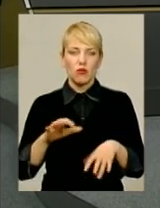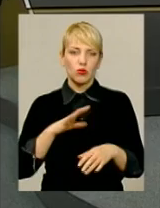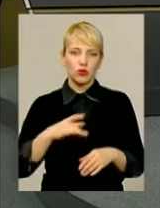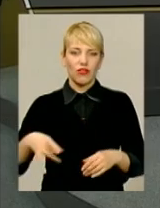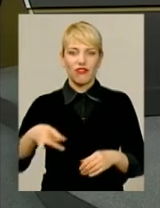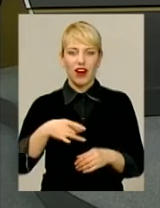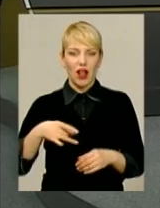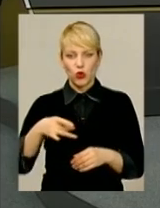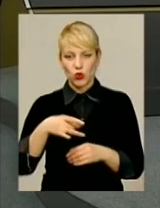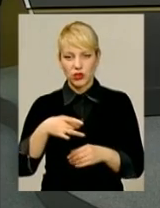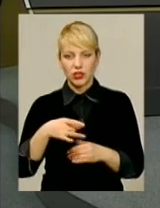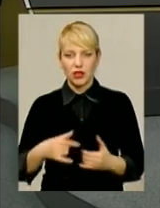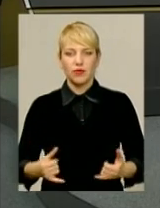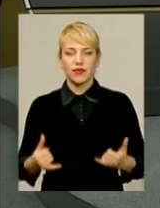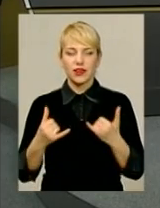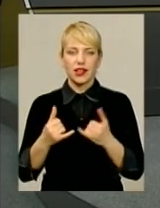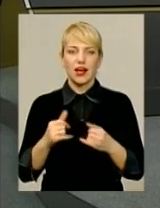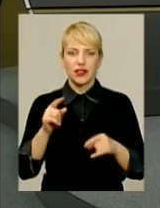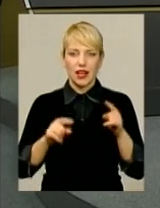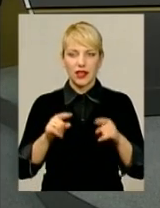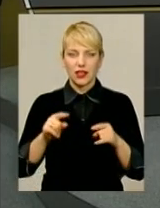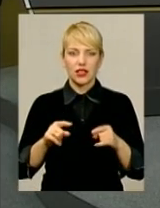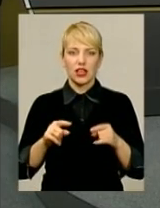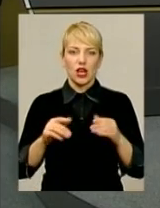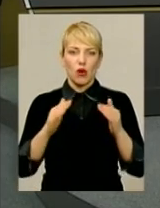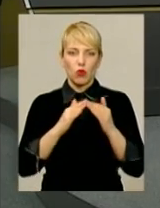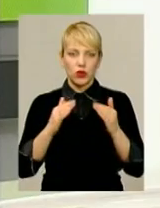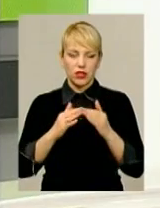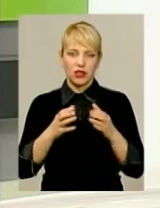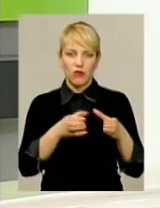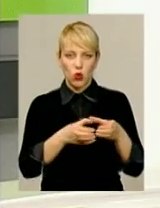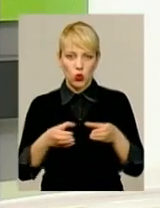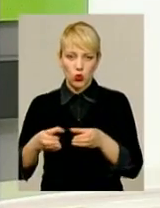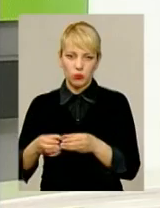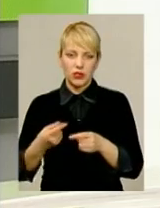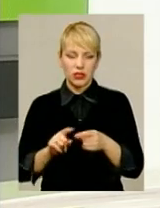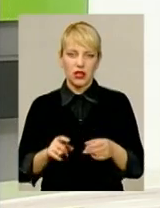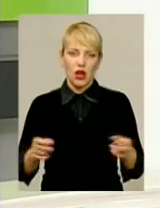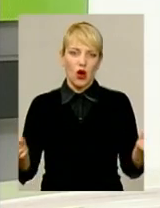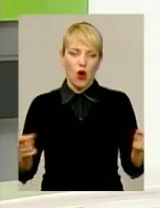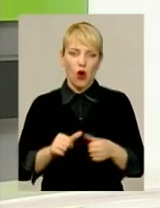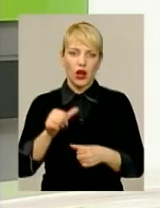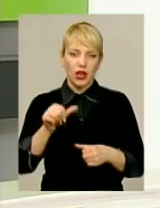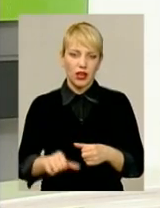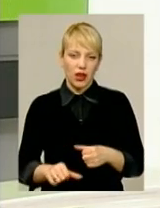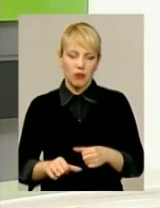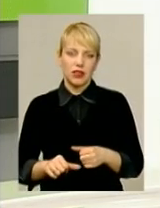мікрорайоні для деяких житлових груп будинків, окремо цей стаціонарний